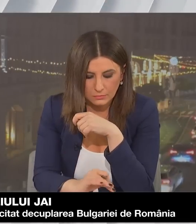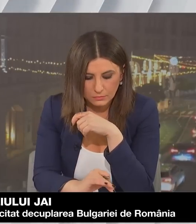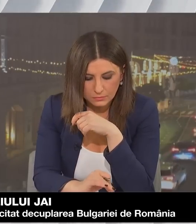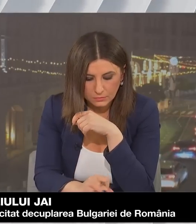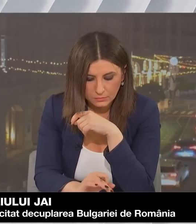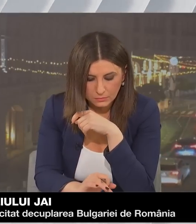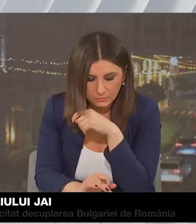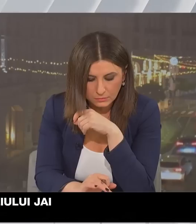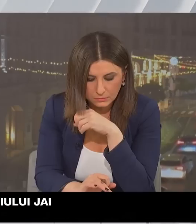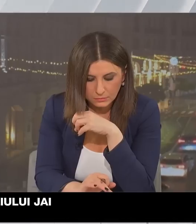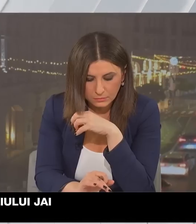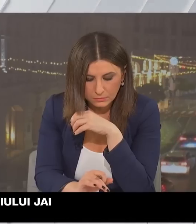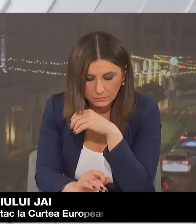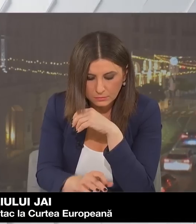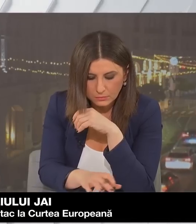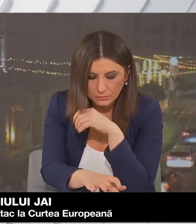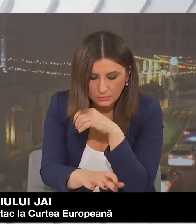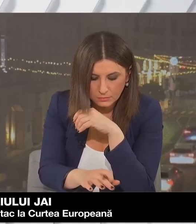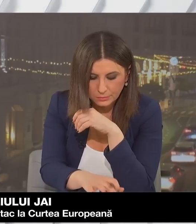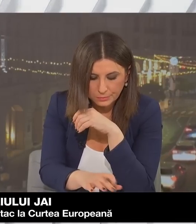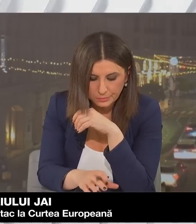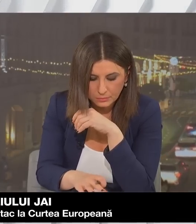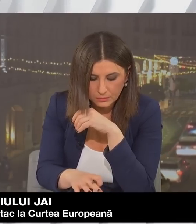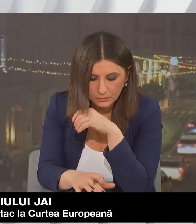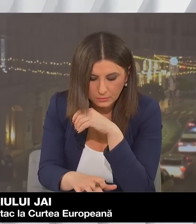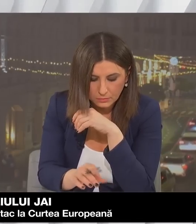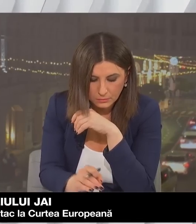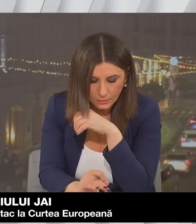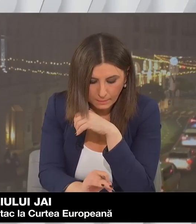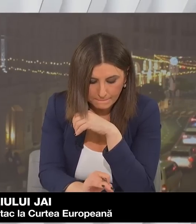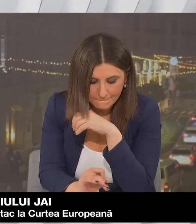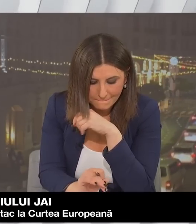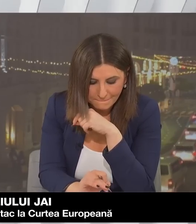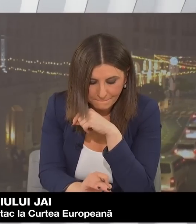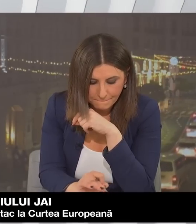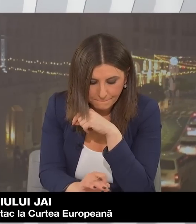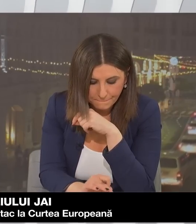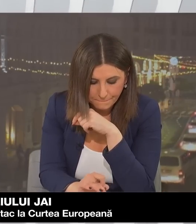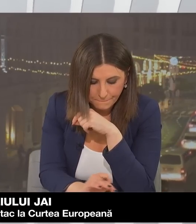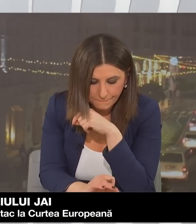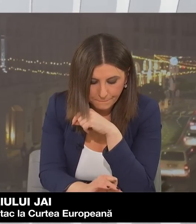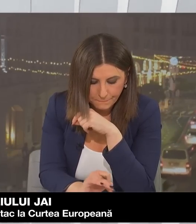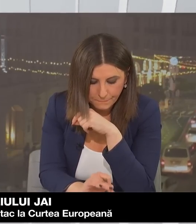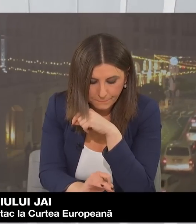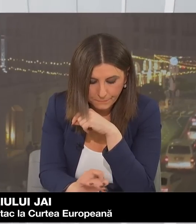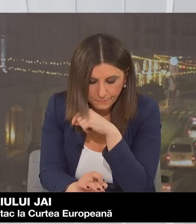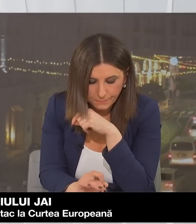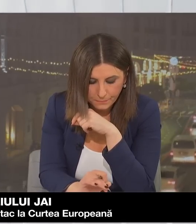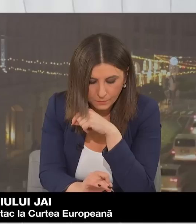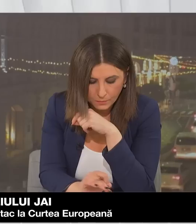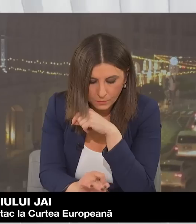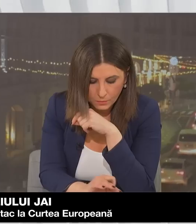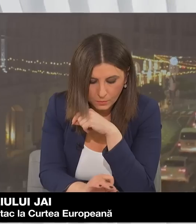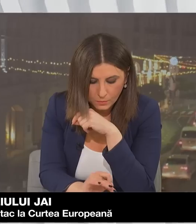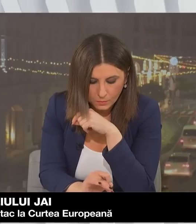dacă este ceva în favoarea sau în defavoarea noastră. Ăsta e motivul pentru care, fără discuții, guvernul Nehammer